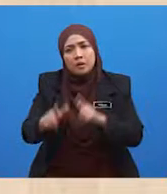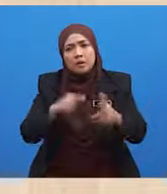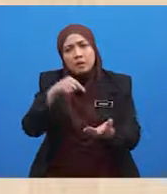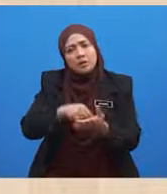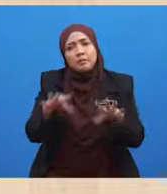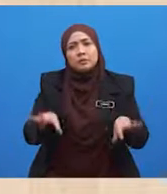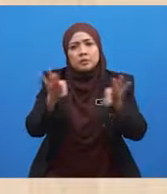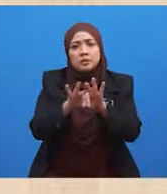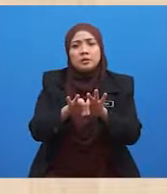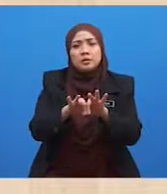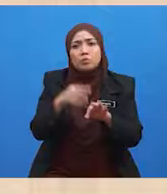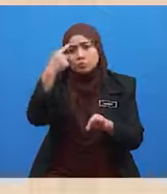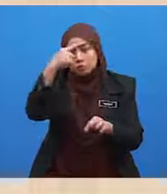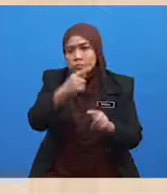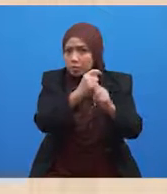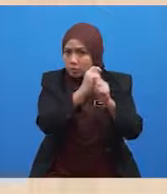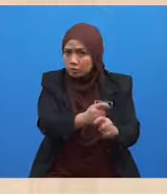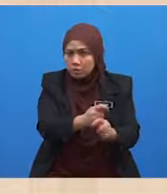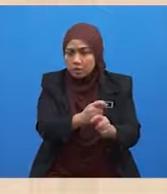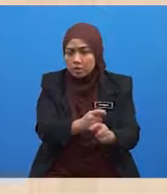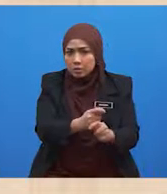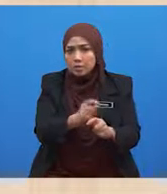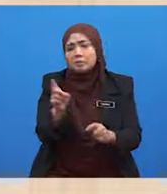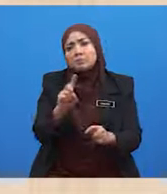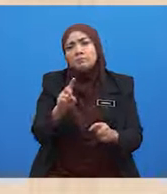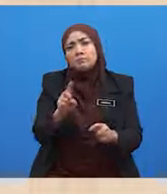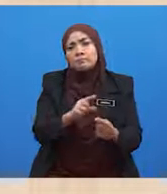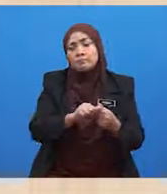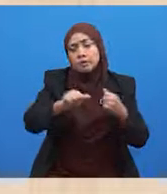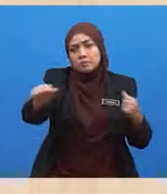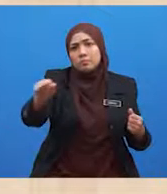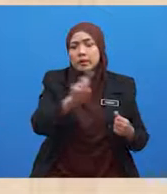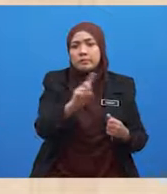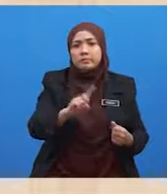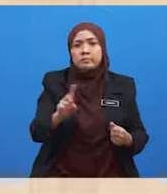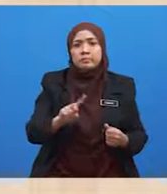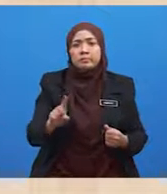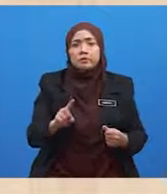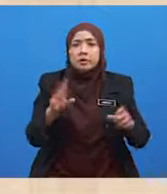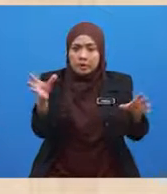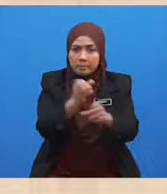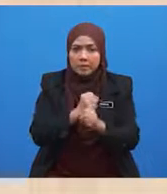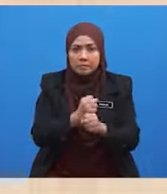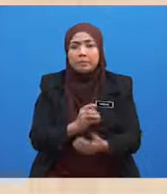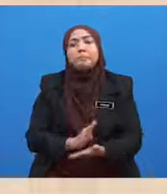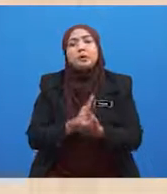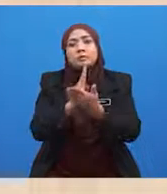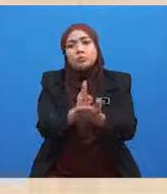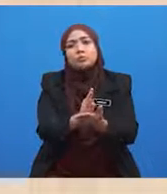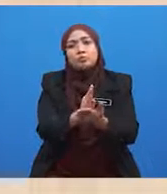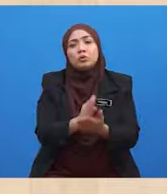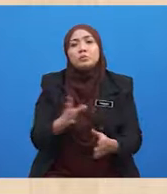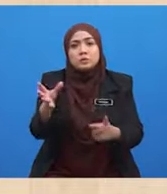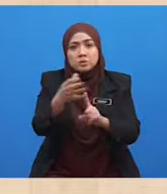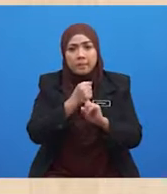dalam menentukan sejauh mana proses pemasaran yang dijalankan dapat membantu syari'at mencapai